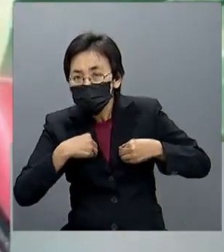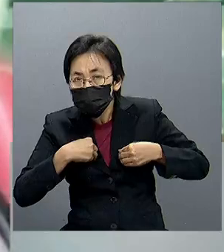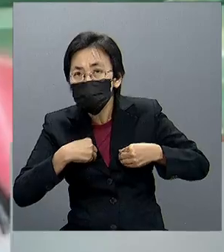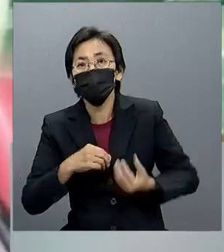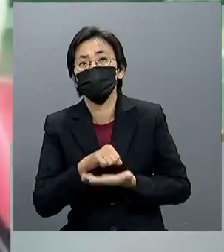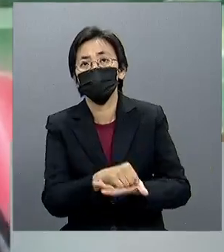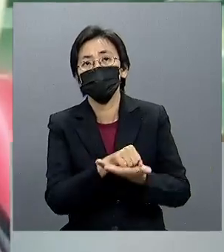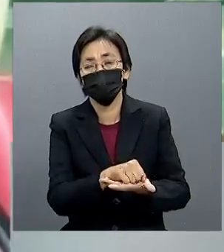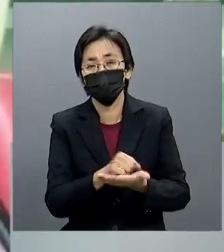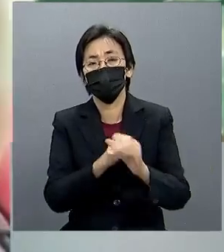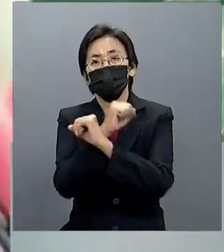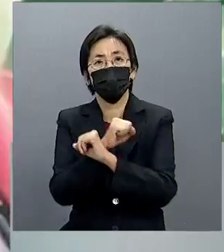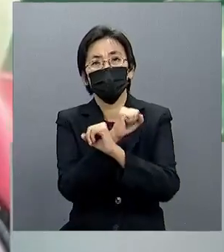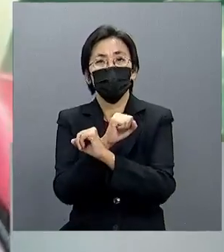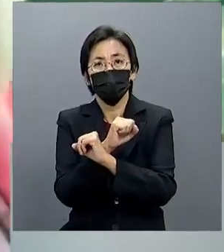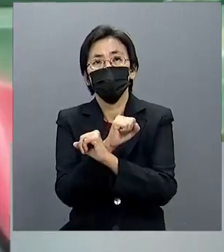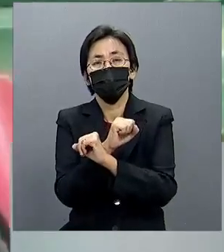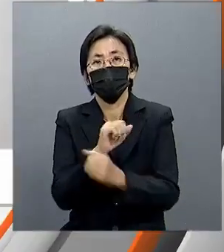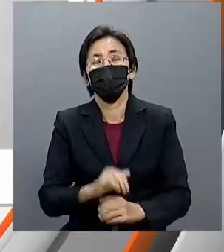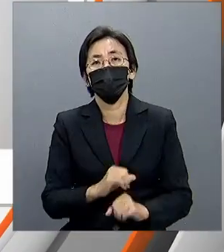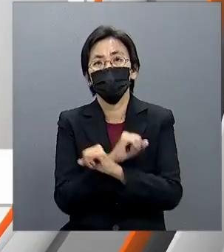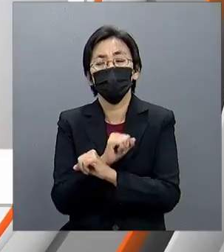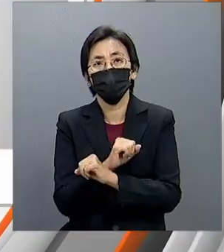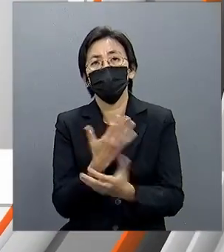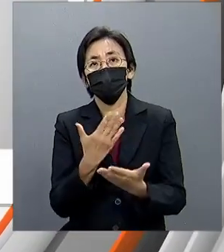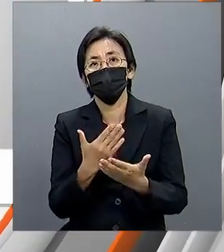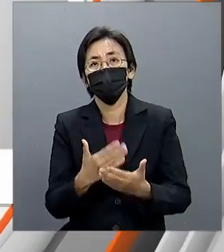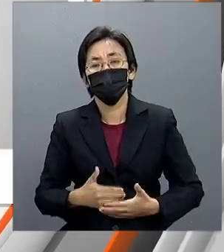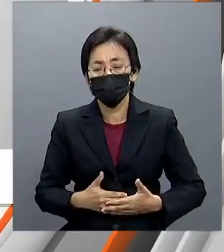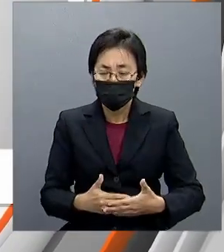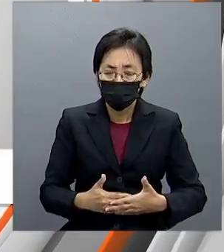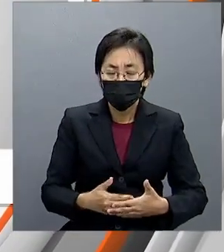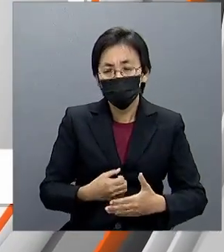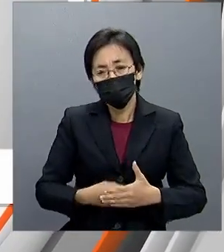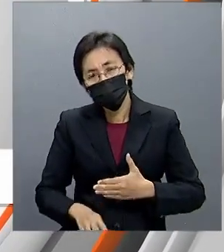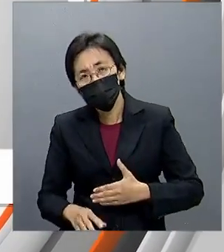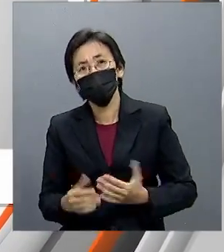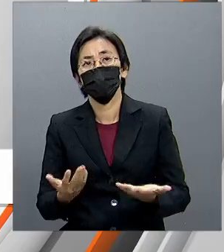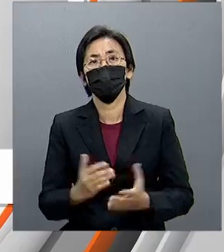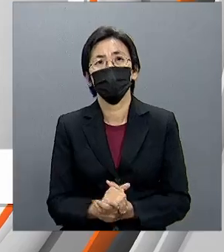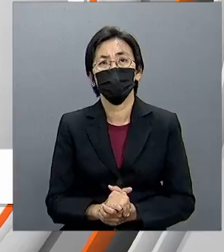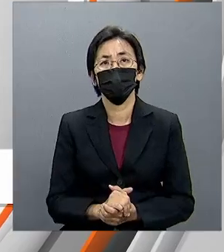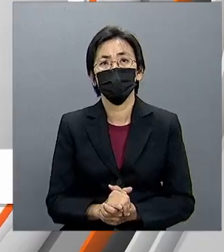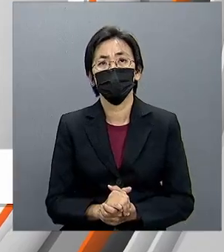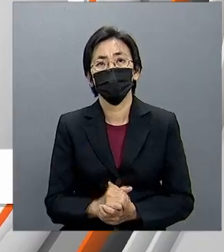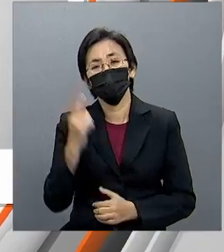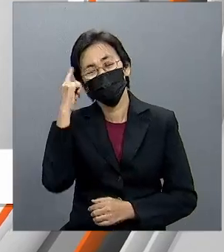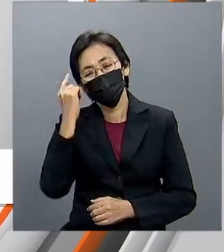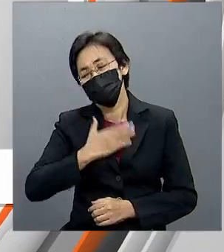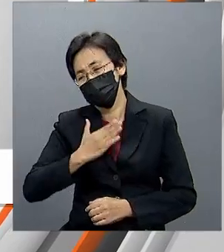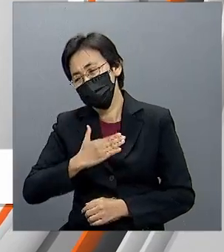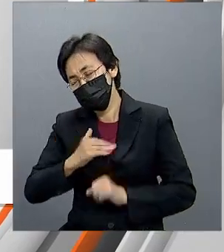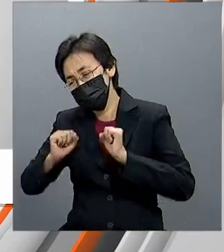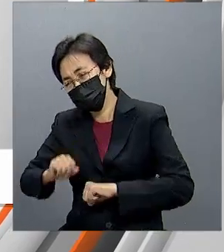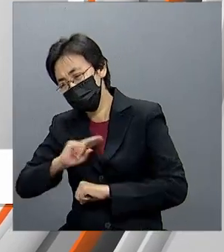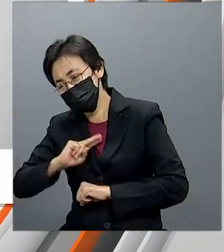อดภัยทั้งสองด้านไม่ว่าจะท้องต่อหรือยุติเราอย่าเอาความตัดสินคนอื่นนะว่าถ้าเป็นชั้นได้ทันอย่างนั้นแค่ชั้นนั้นนะเพราะเราที่ทำ